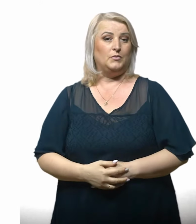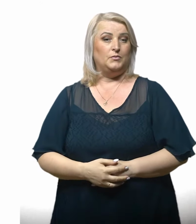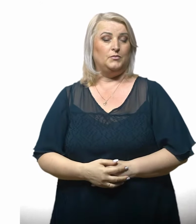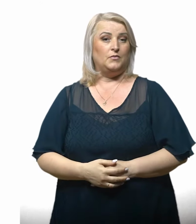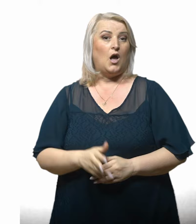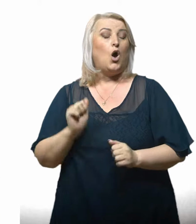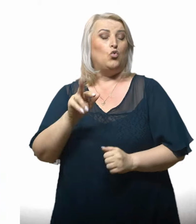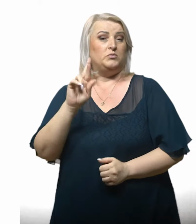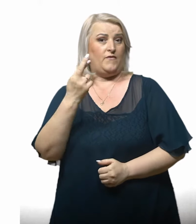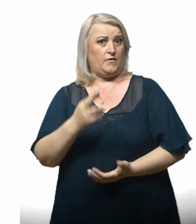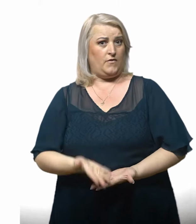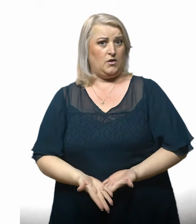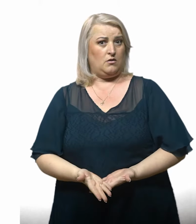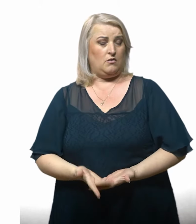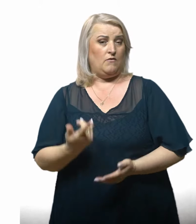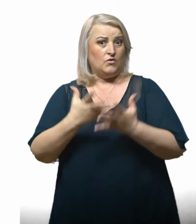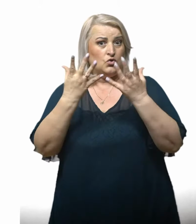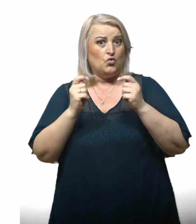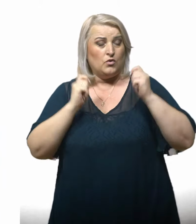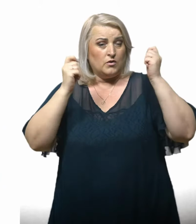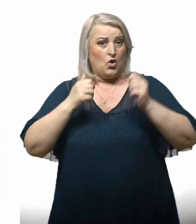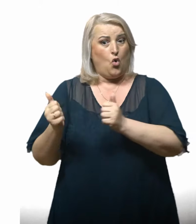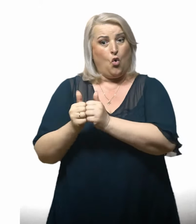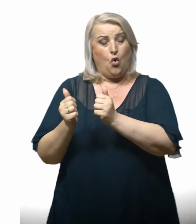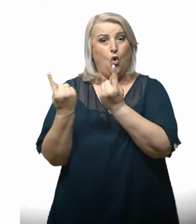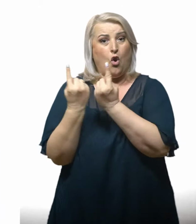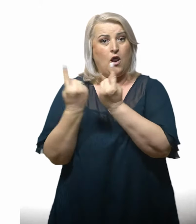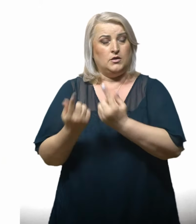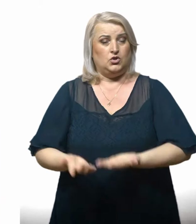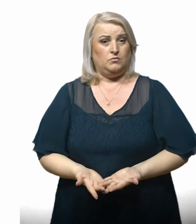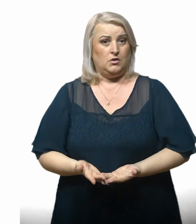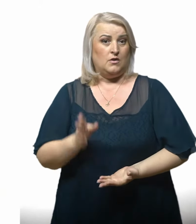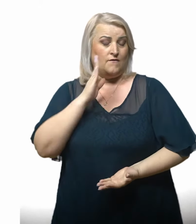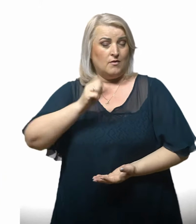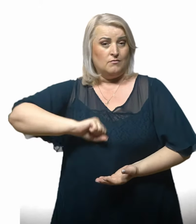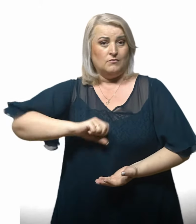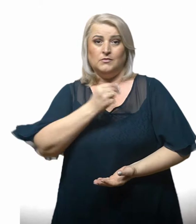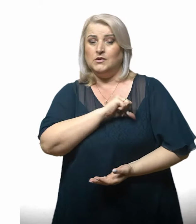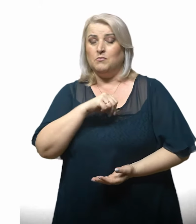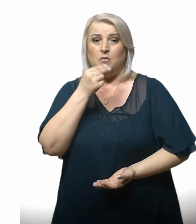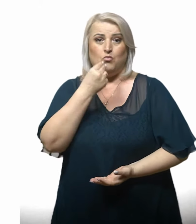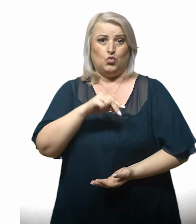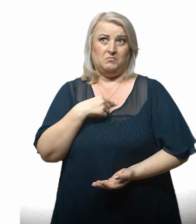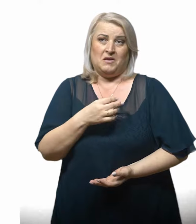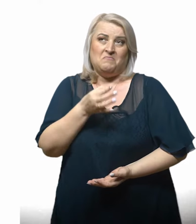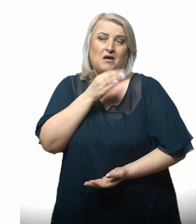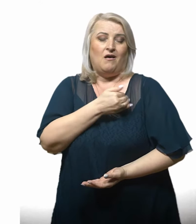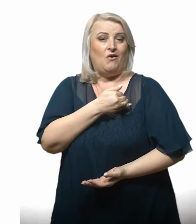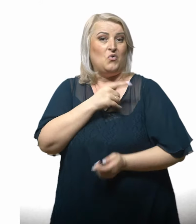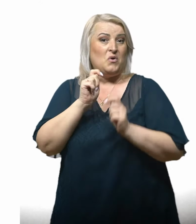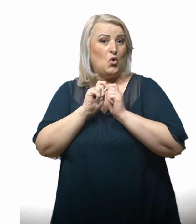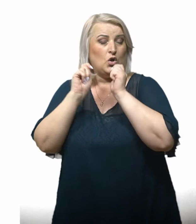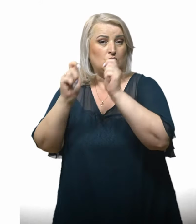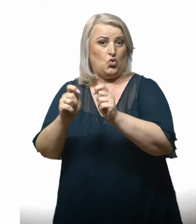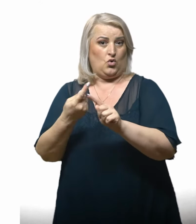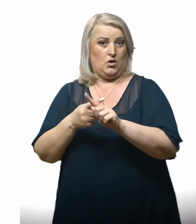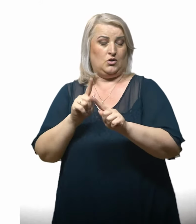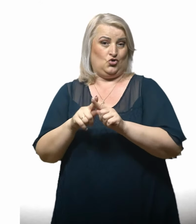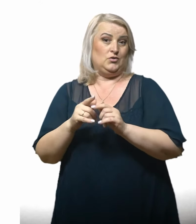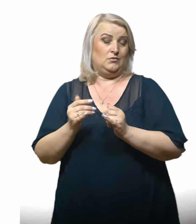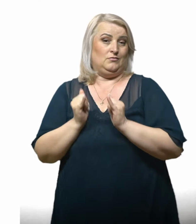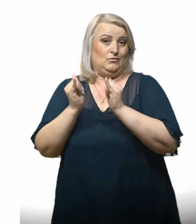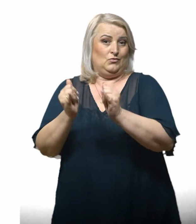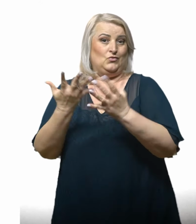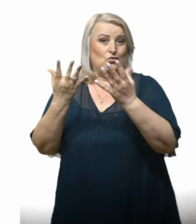cum fac vineri? Este ziua de nașterea colegii mele, prietena mea cea mai bună, și mi-ar plăcea să fac un mic cadou cu această